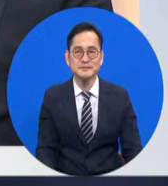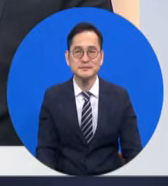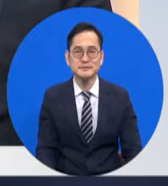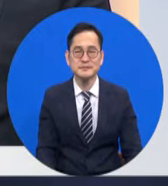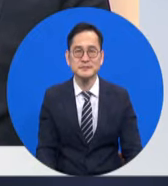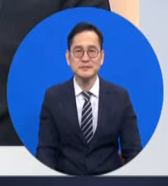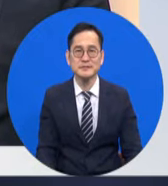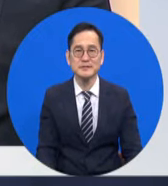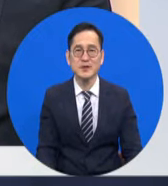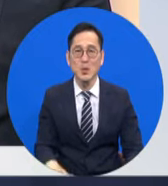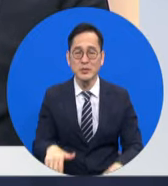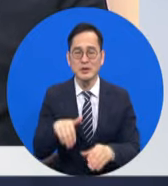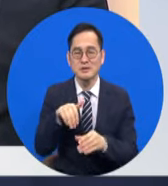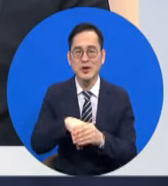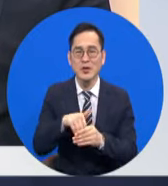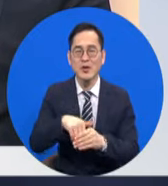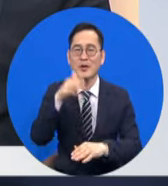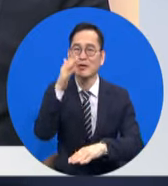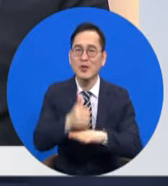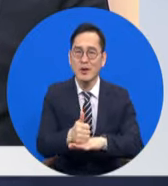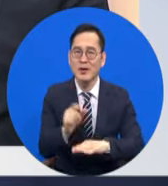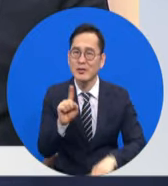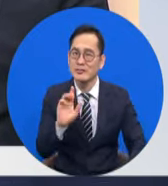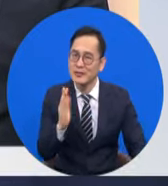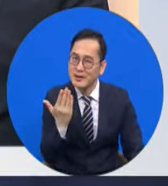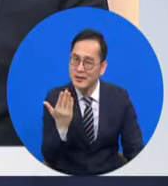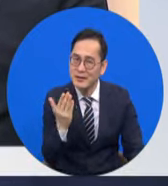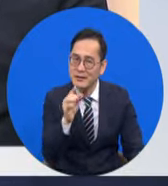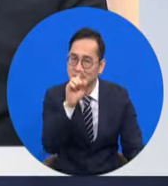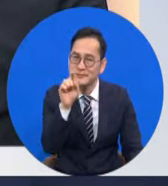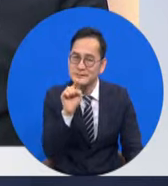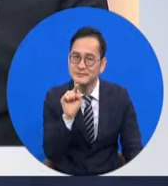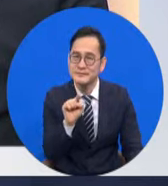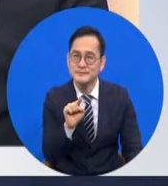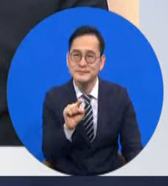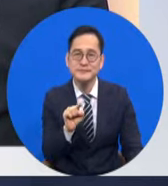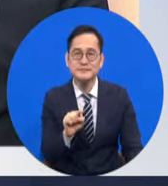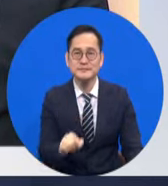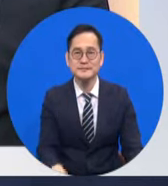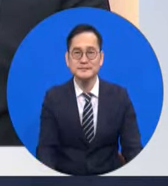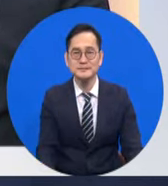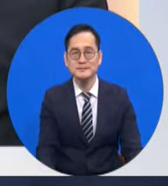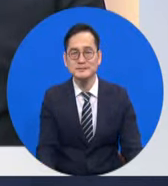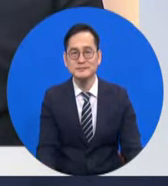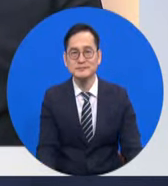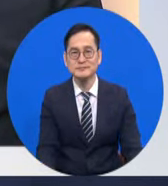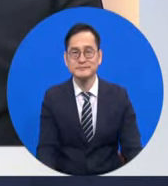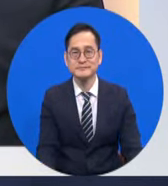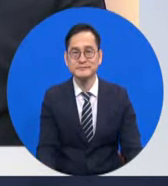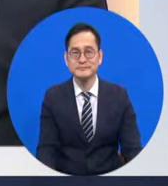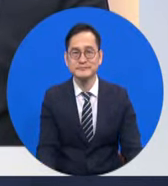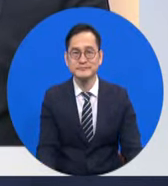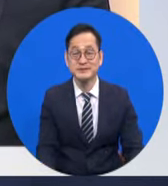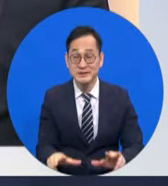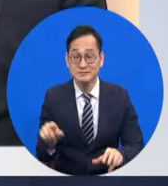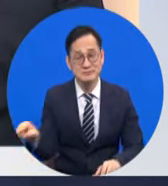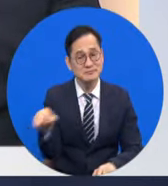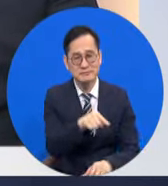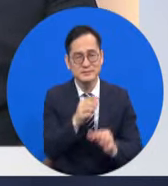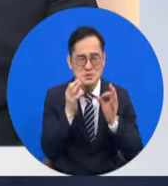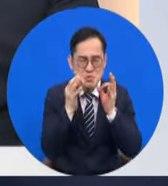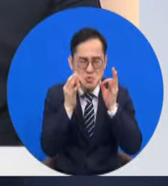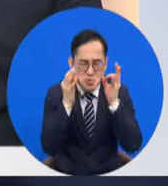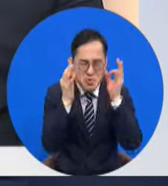오늘 선택의 결과로서 달라질 것이긴 한데 뭐 그러한 노력 외에 또 어떤